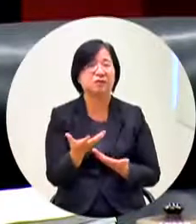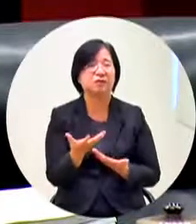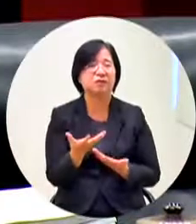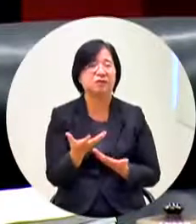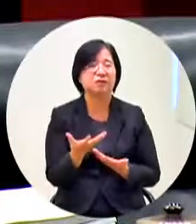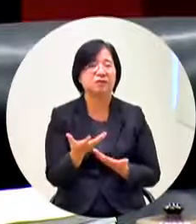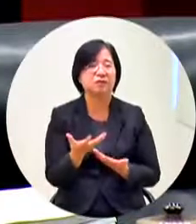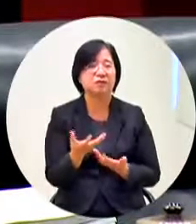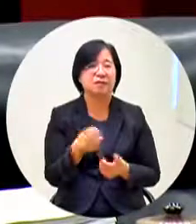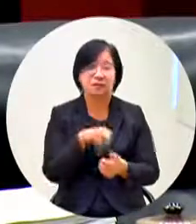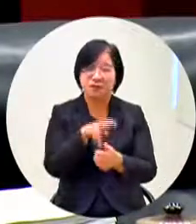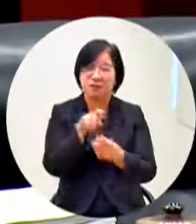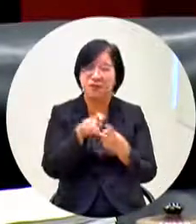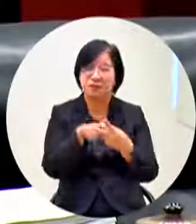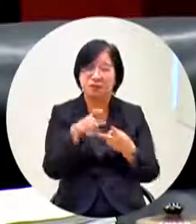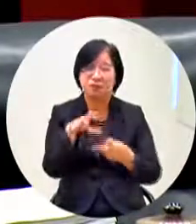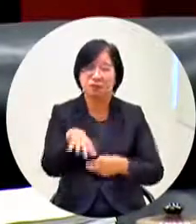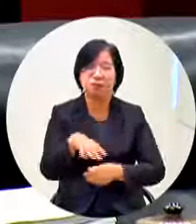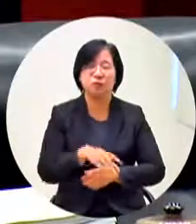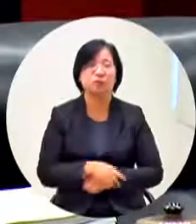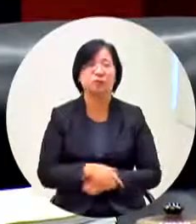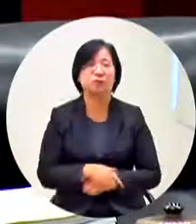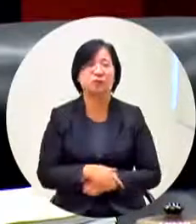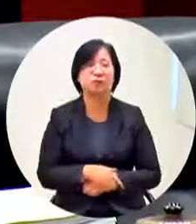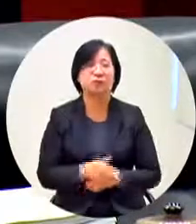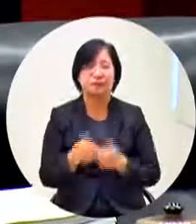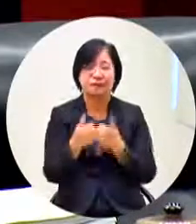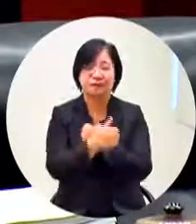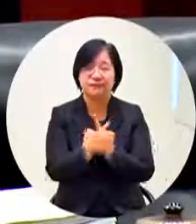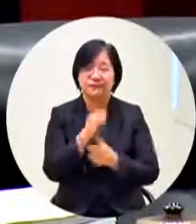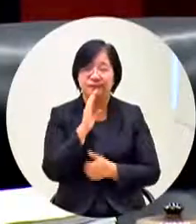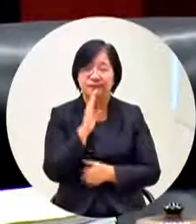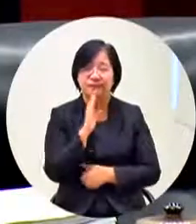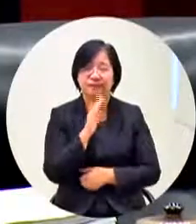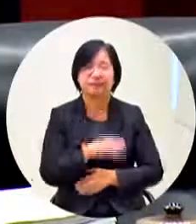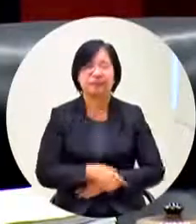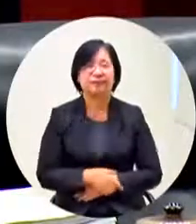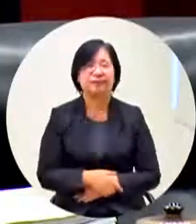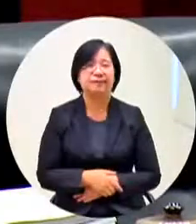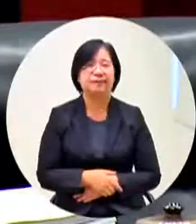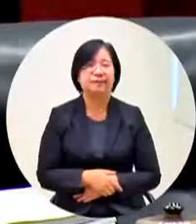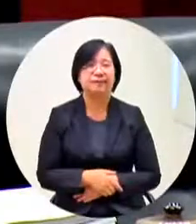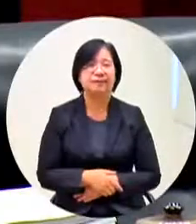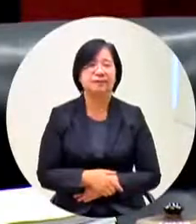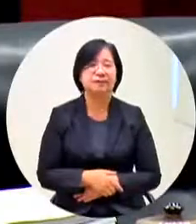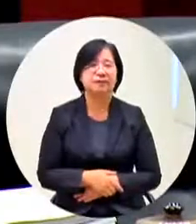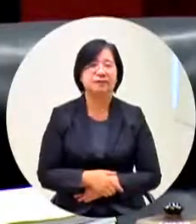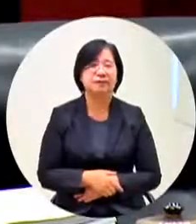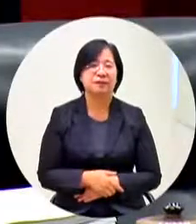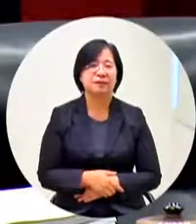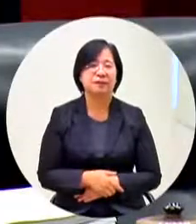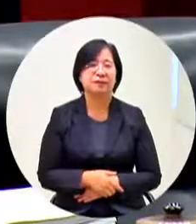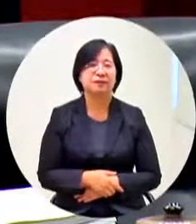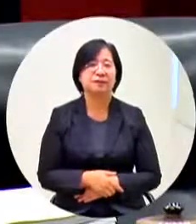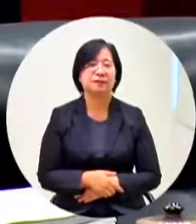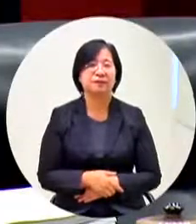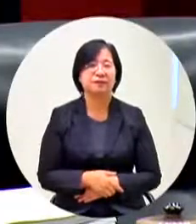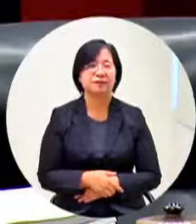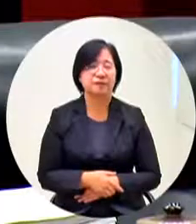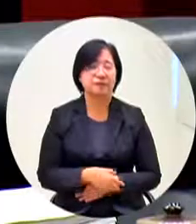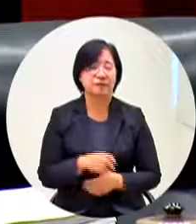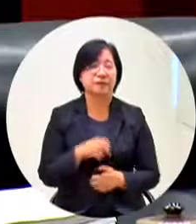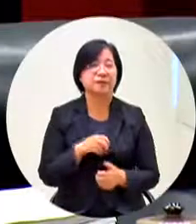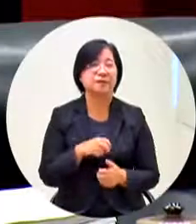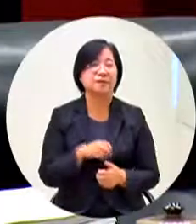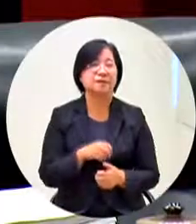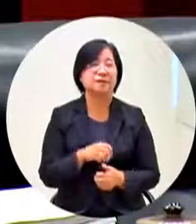养工处是用代理的吗？来，徐代理， 我们请杨公。 没关系，没